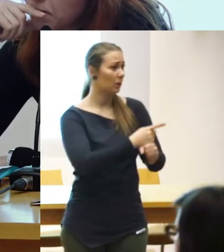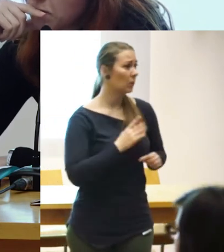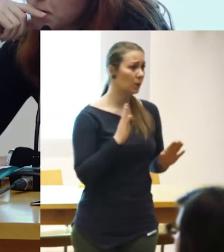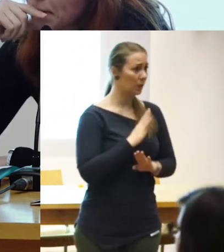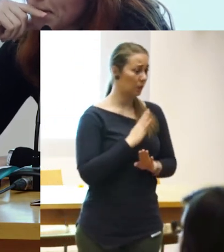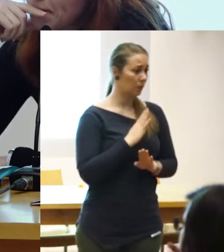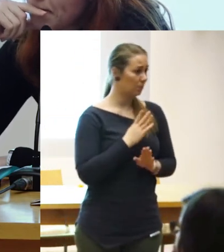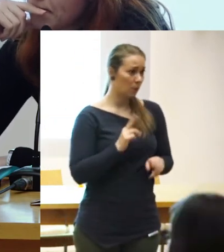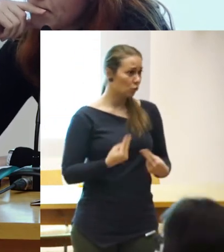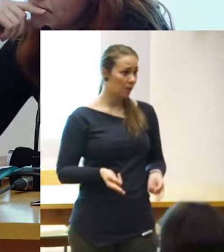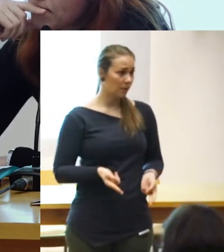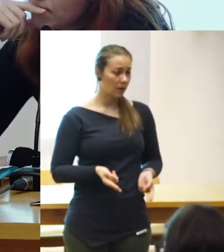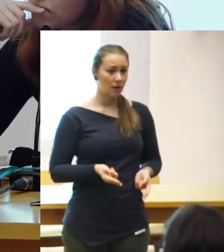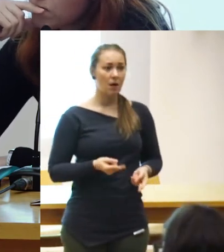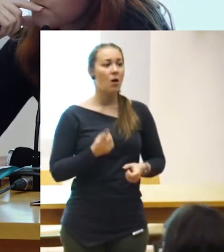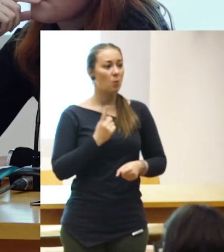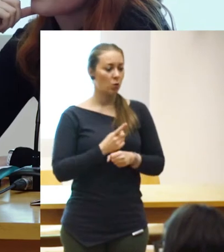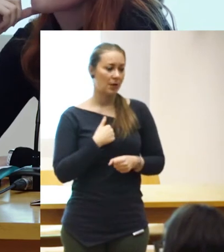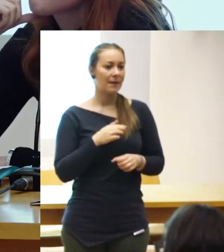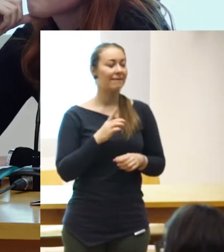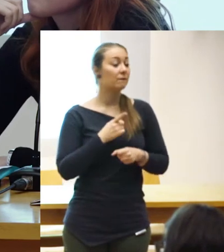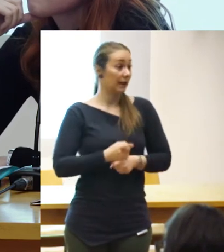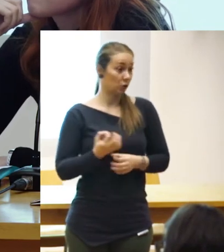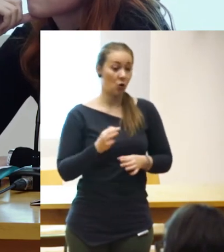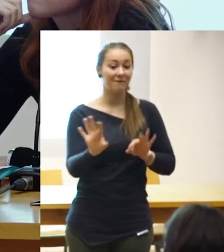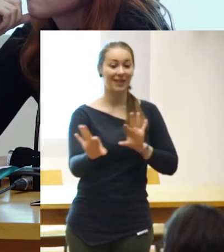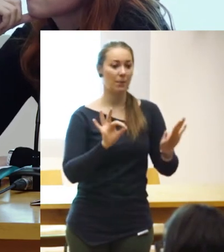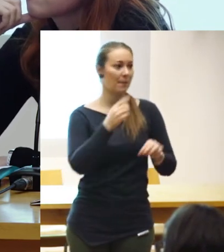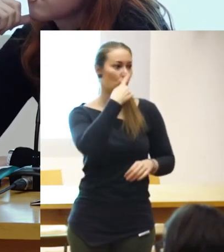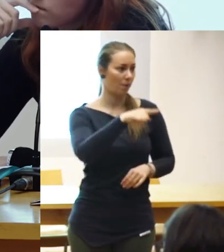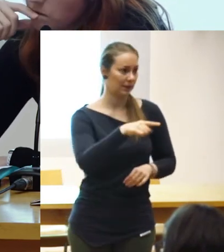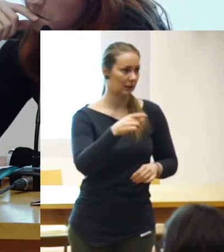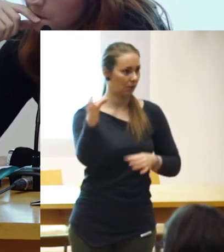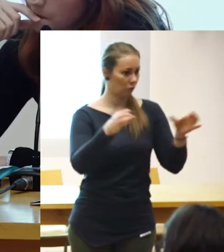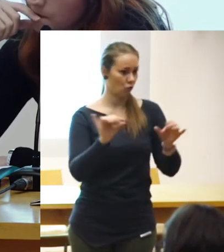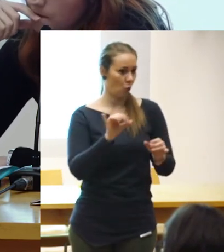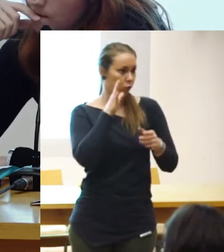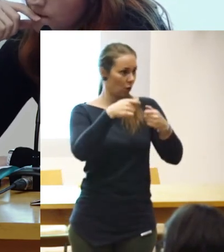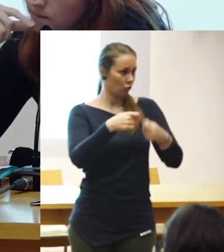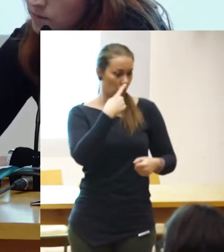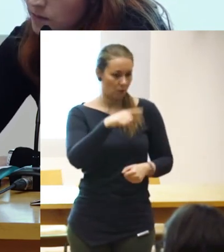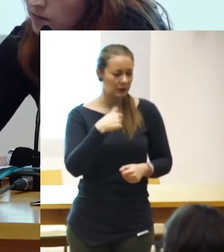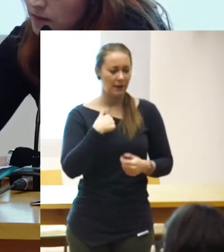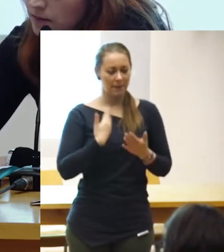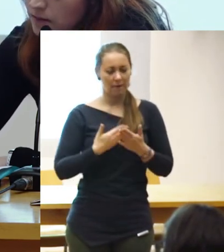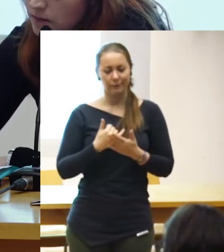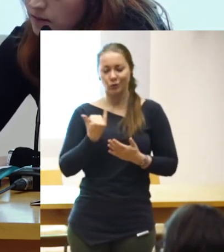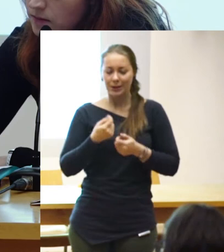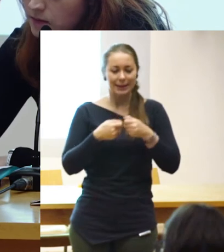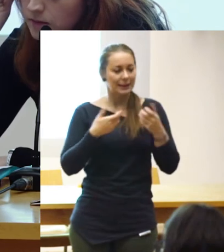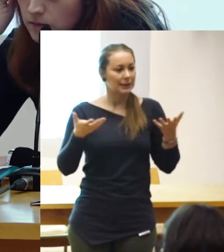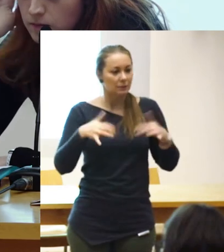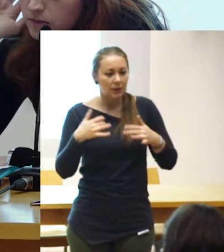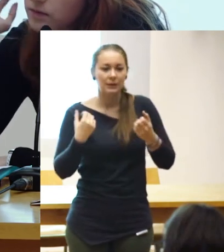že my jediné, co můžeme, je ovlivnit výběr poroty, a který se snažíme vždycky volit, no vždycky, teď